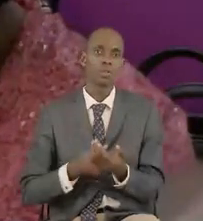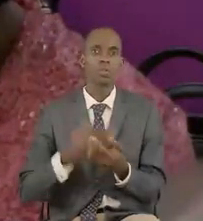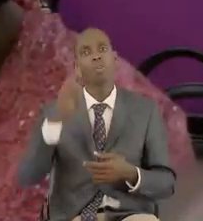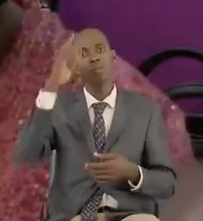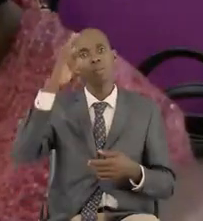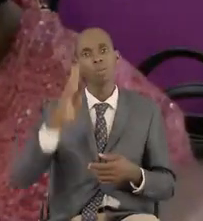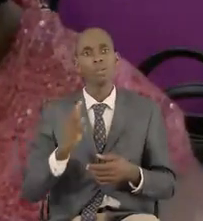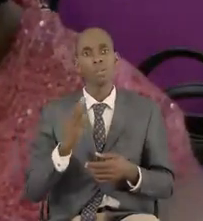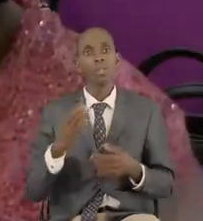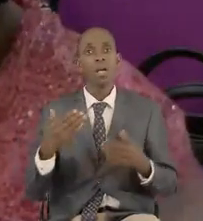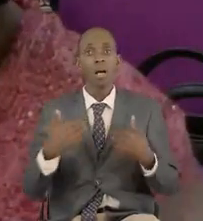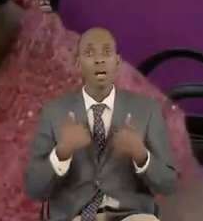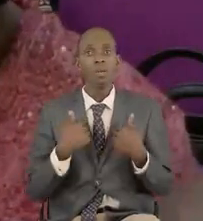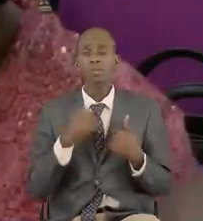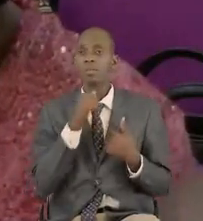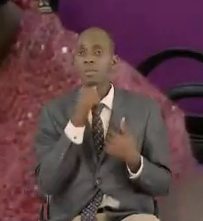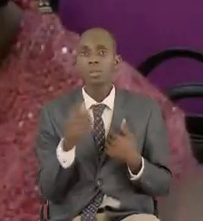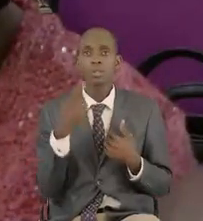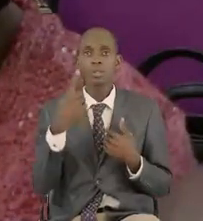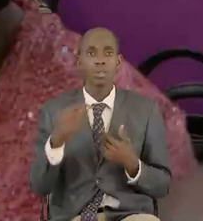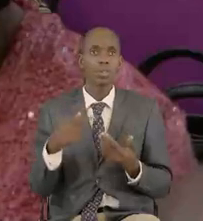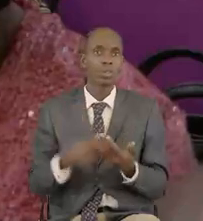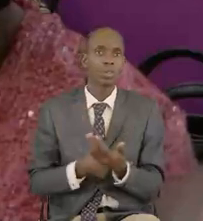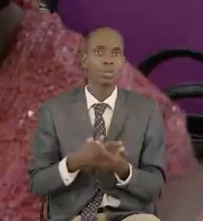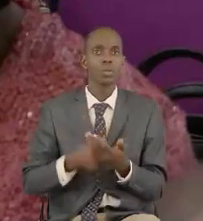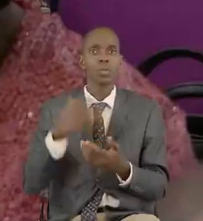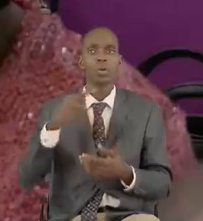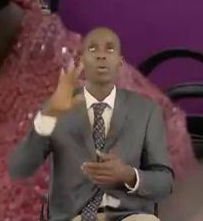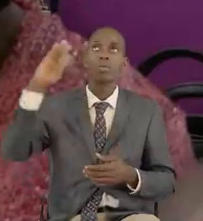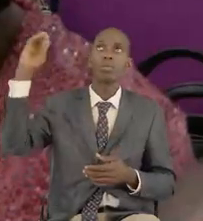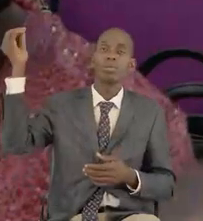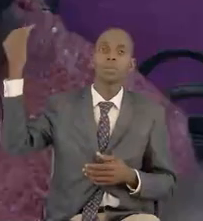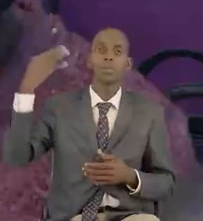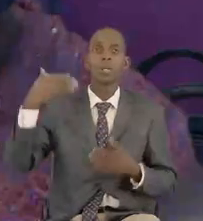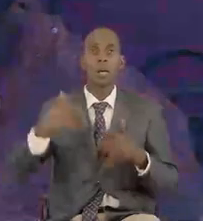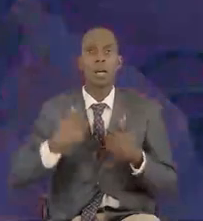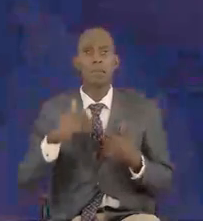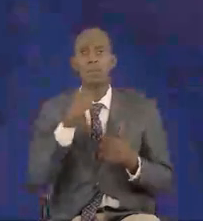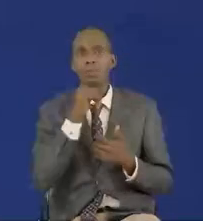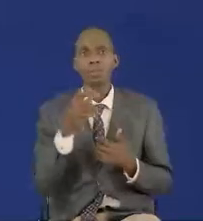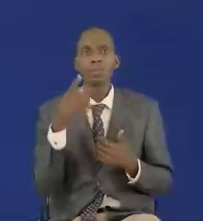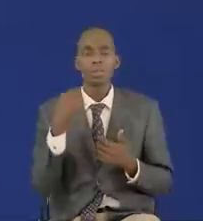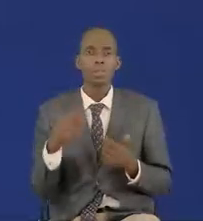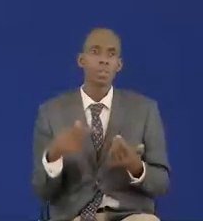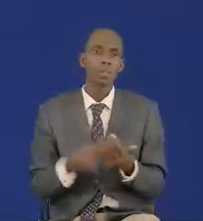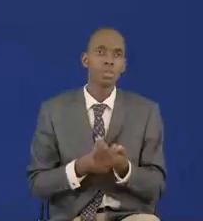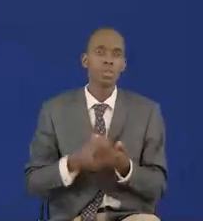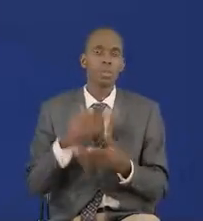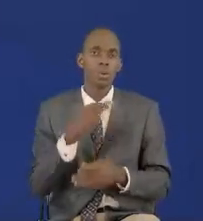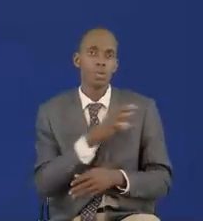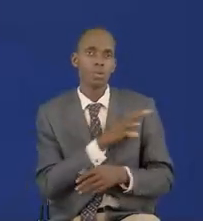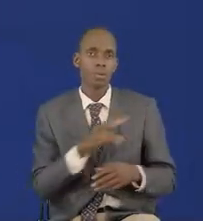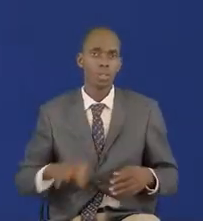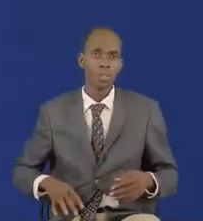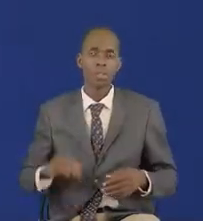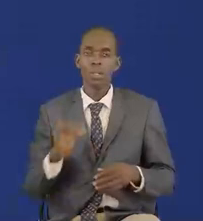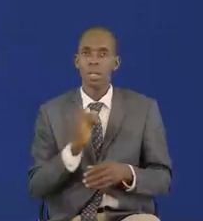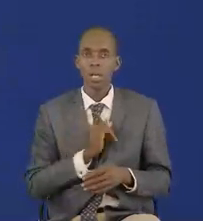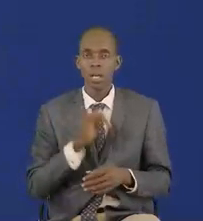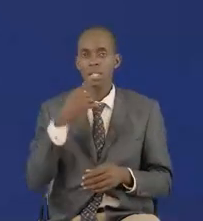l'Évangile de Dieu ils n'ont pas l'évangile de la grâce et non pas l'évangile de Kristen